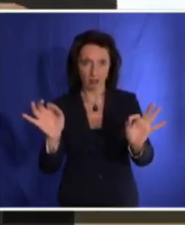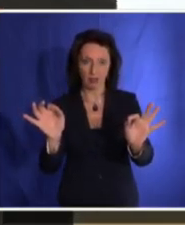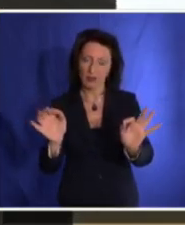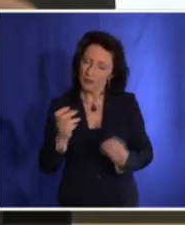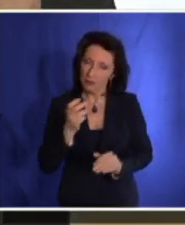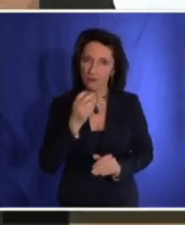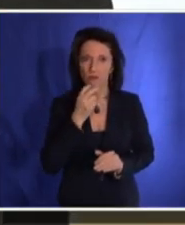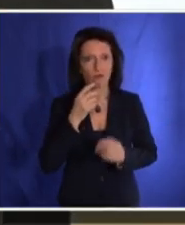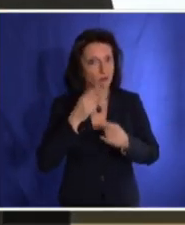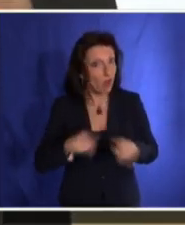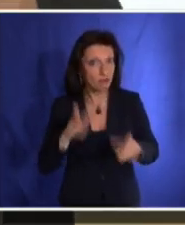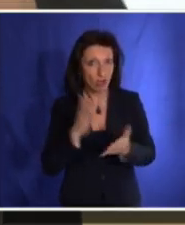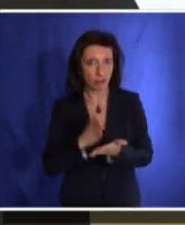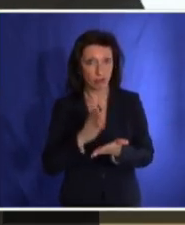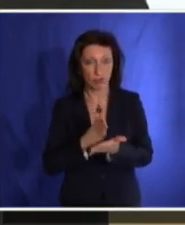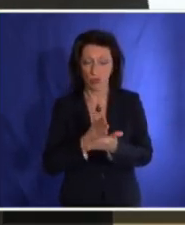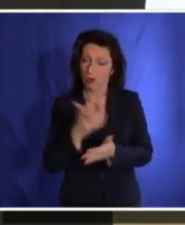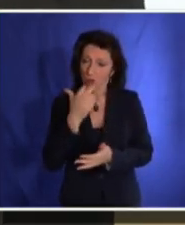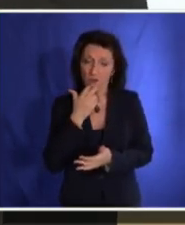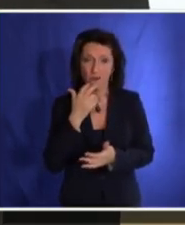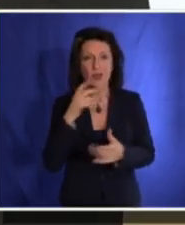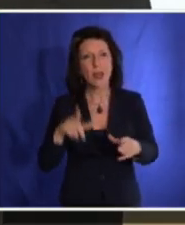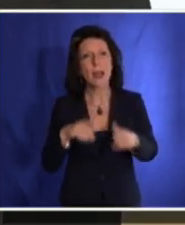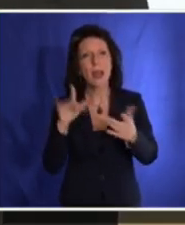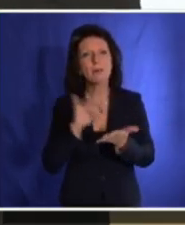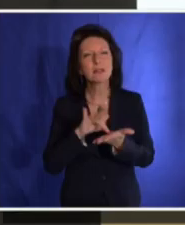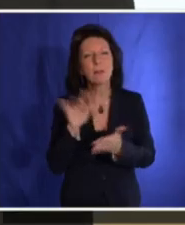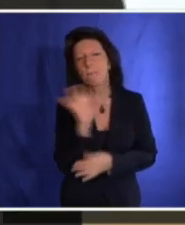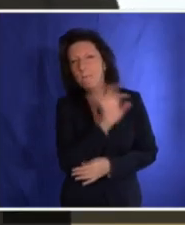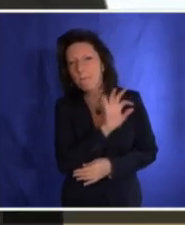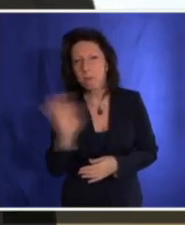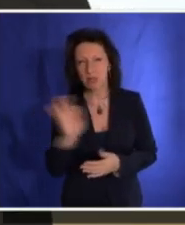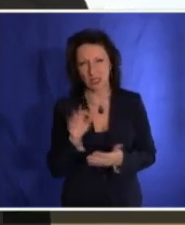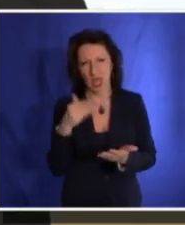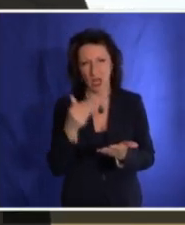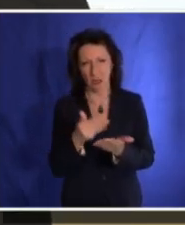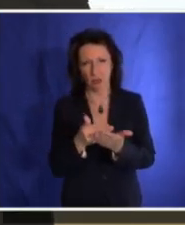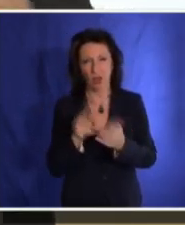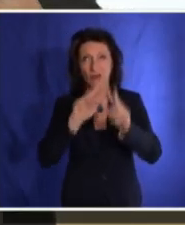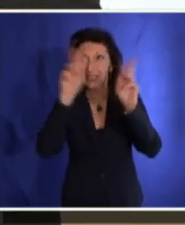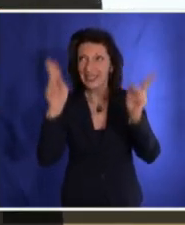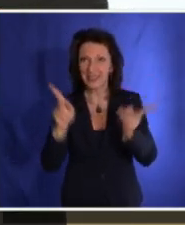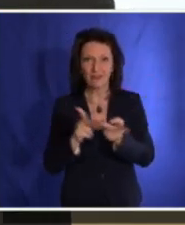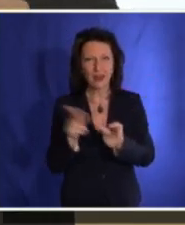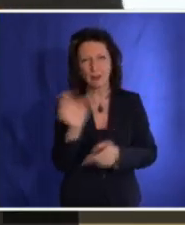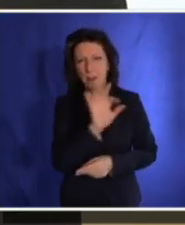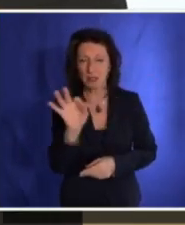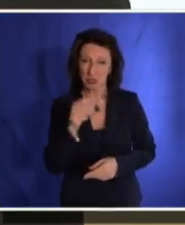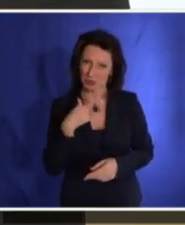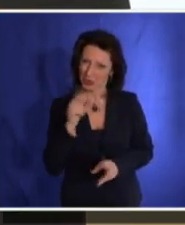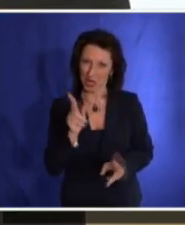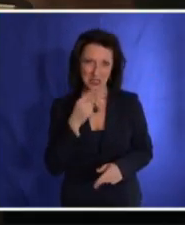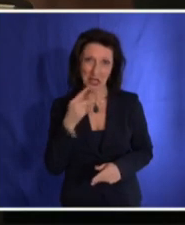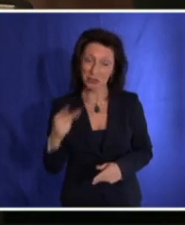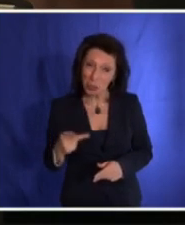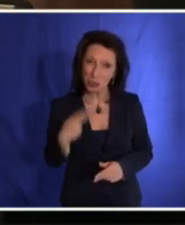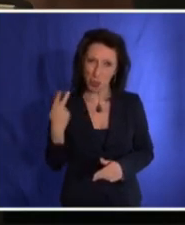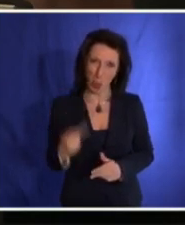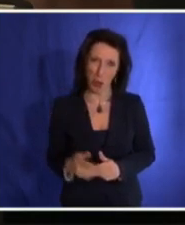entschieden, das Bestmögliche an Lebensmitteln anzubieten, das es in der Welt gibt. Das sage ich mit Stolz, wir kennen das.